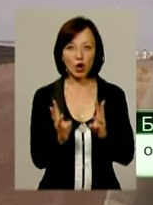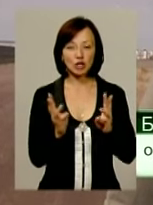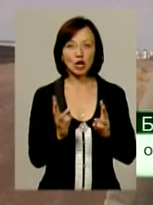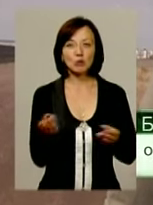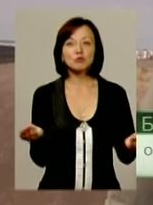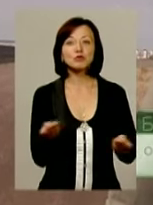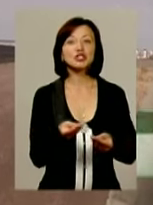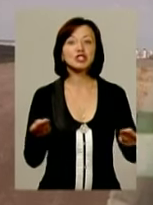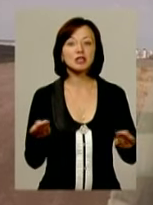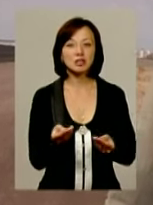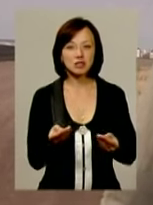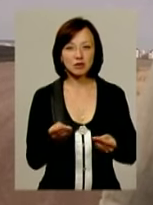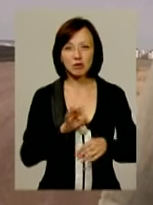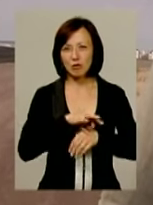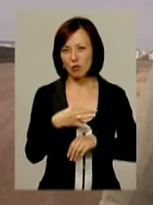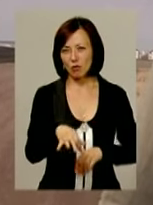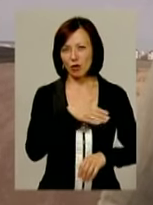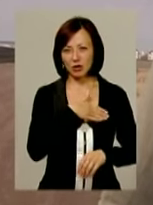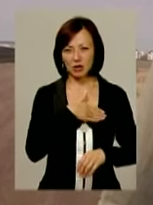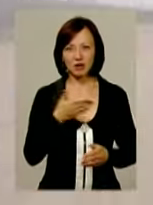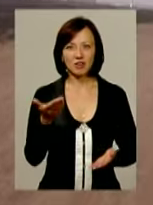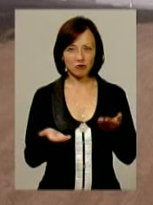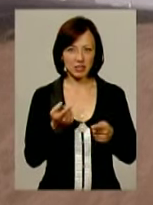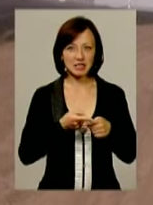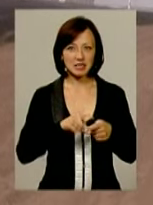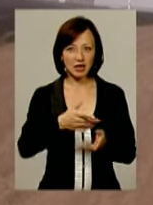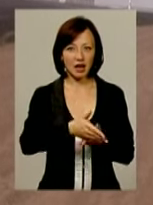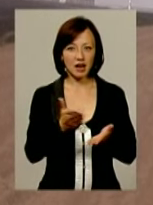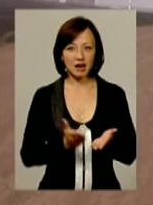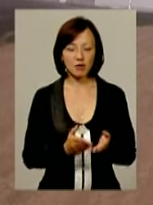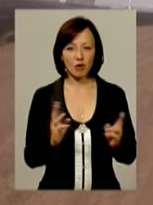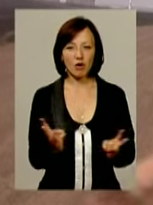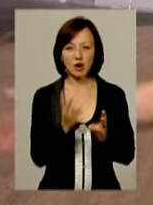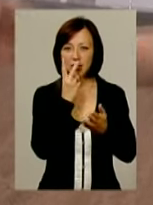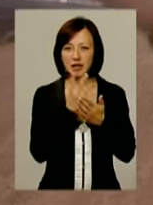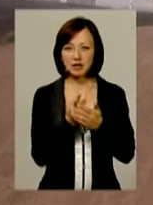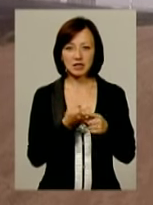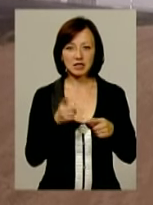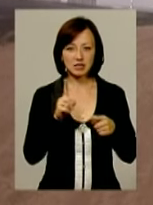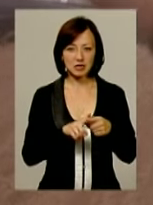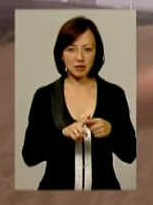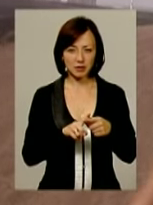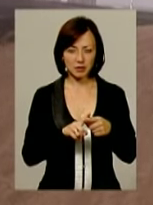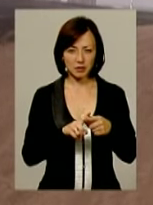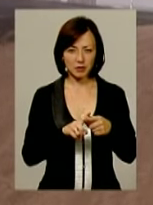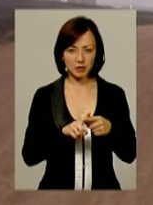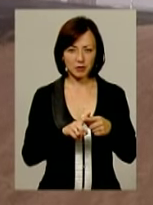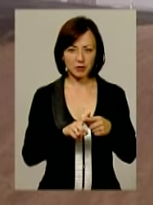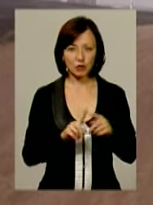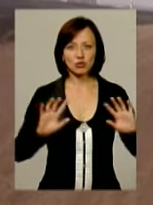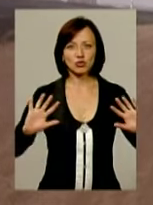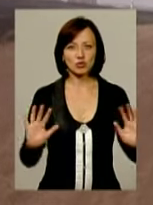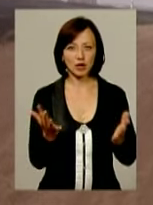Дуже так боляче стало на душі, думаю, невже це хліб горить. Я потім сів на велосипед, дивлюся, комбайни тут косять, а там горить. Думаю, що ж